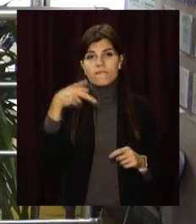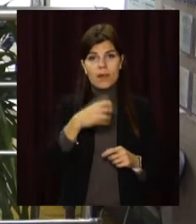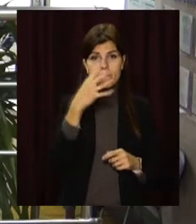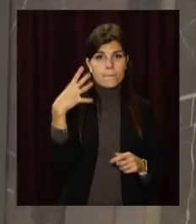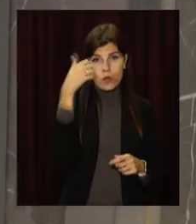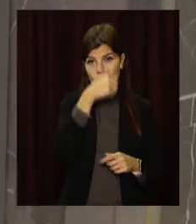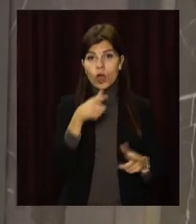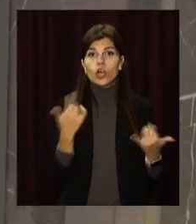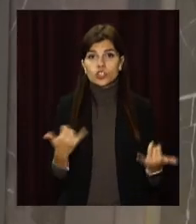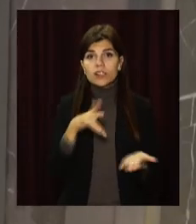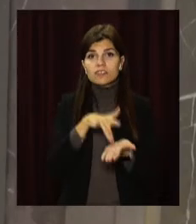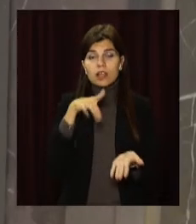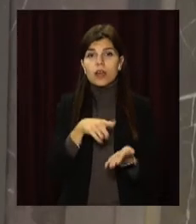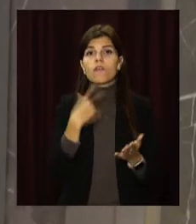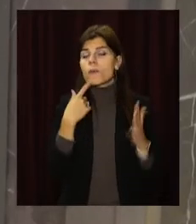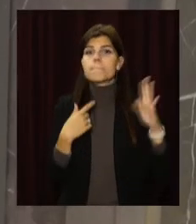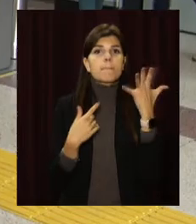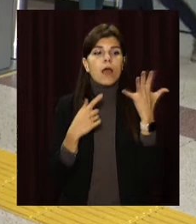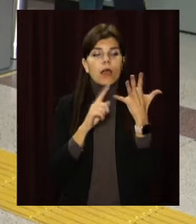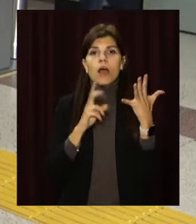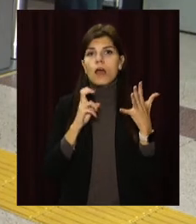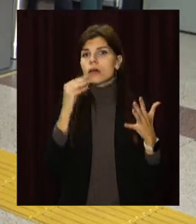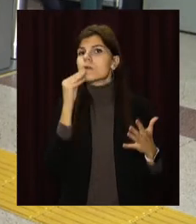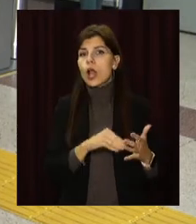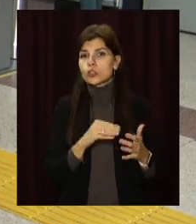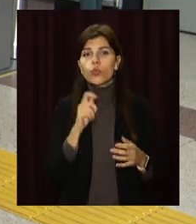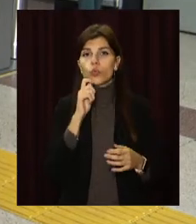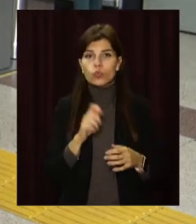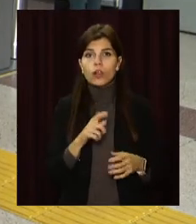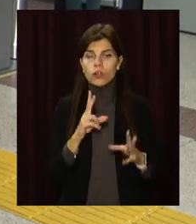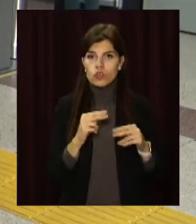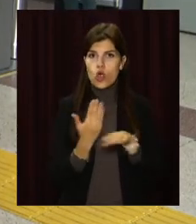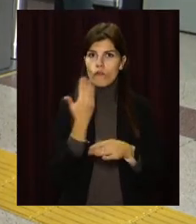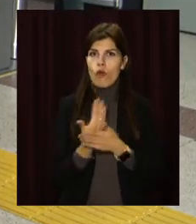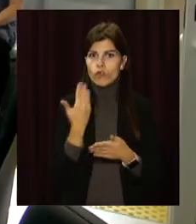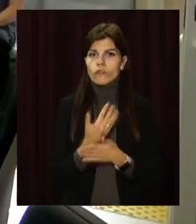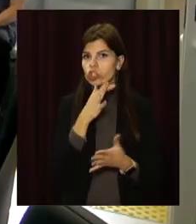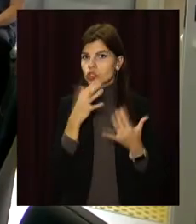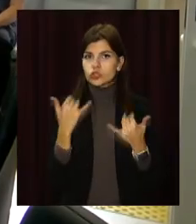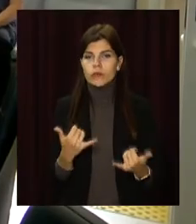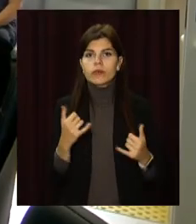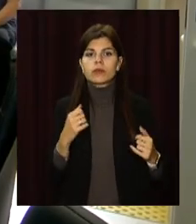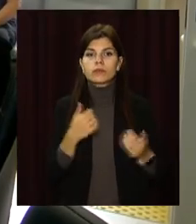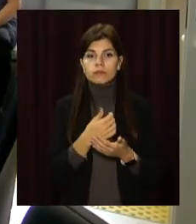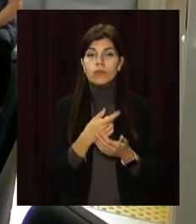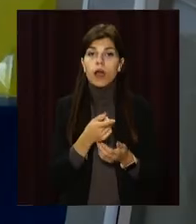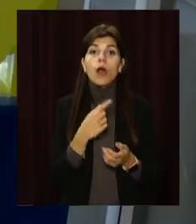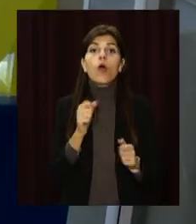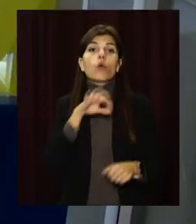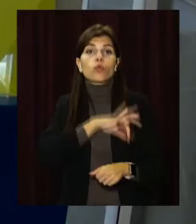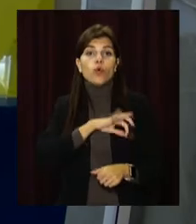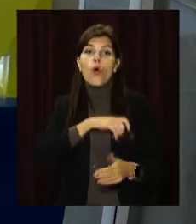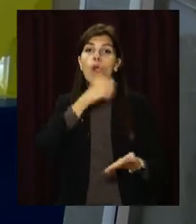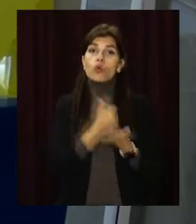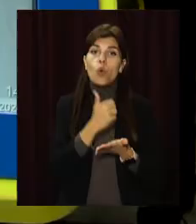сьогодні центр входить до п'ятірки кращих в Україні і вважається новатором у впровадженні сучасних сервісів. Скористатися ними можна як у головному